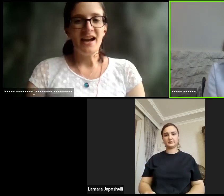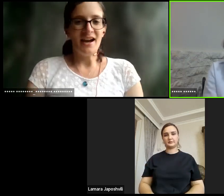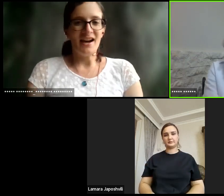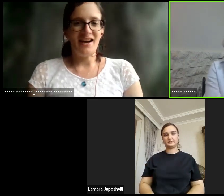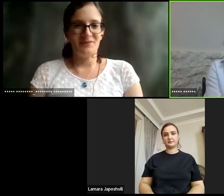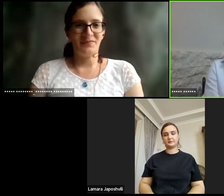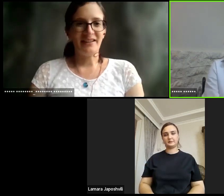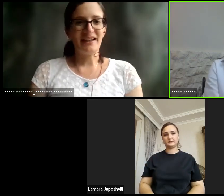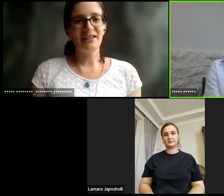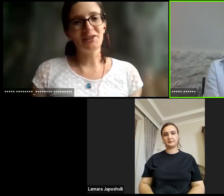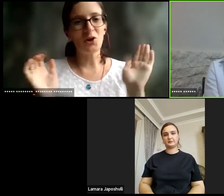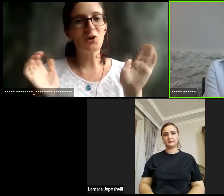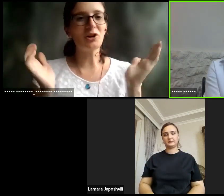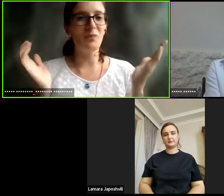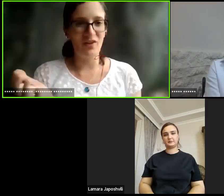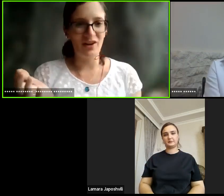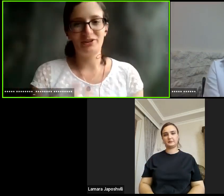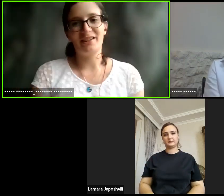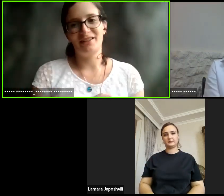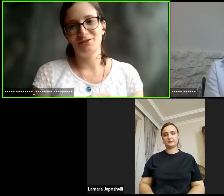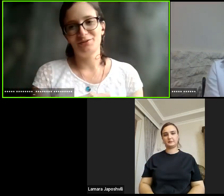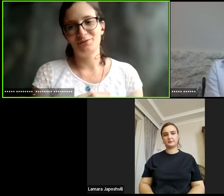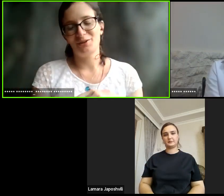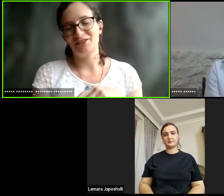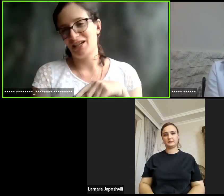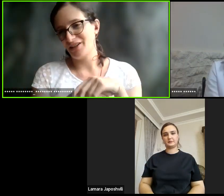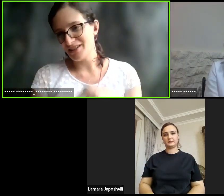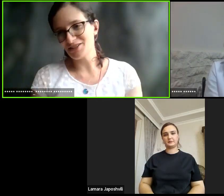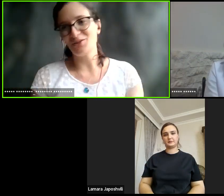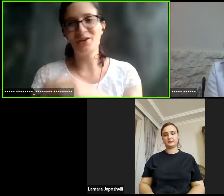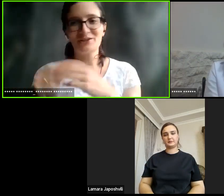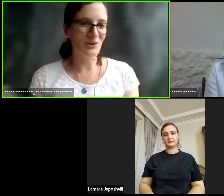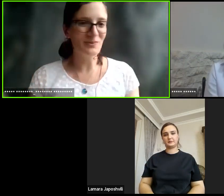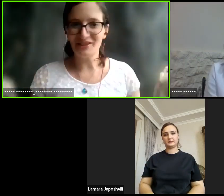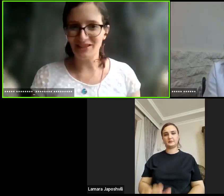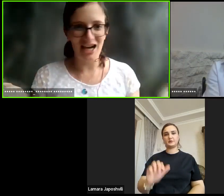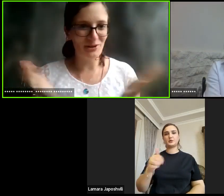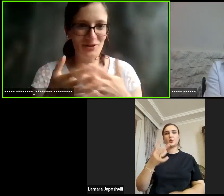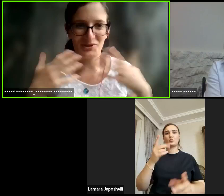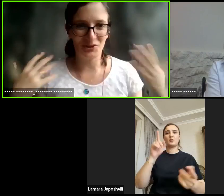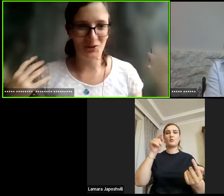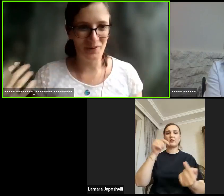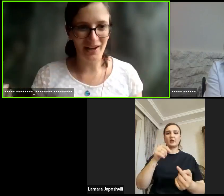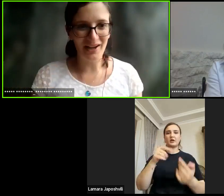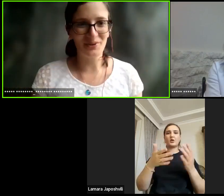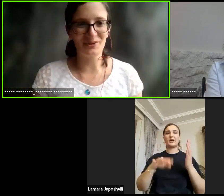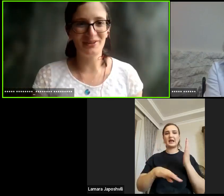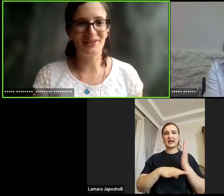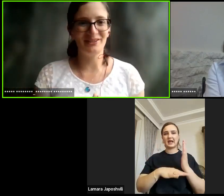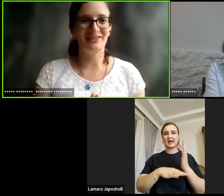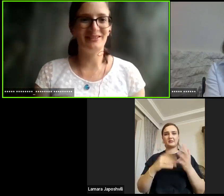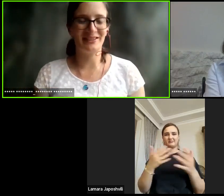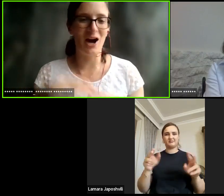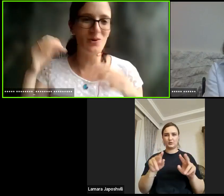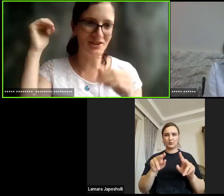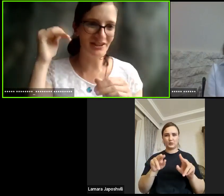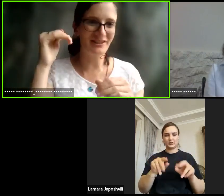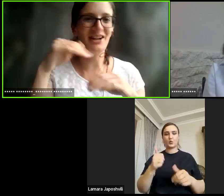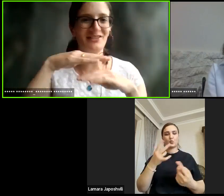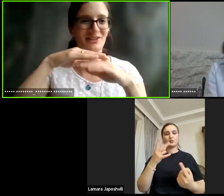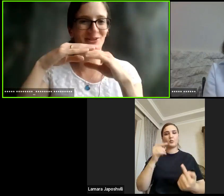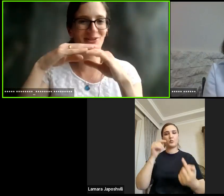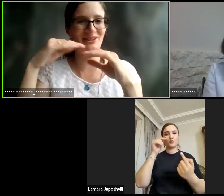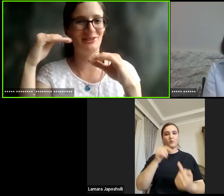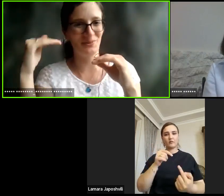გასაგებია. ეხლა როგორ მოვარგოთ? ეხლა ვთქვათ შეიძლება ხის გვაქვს, ალუმინის, კარბონის მნიშვნელობა არ აქვს,